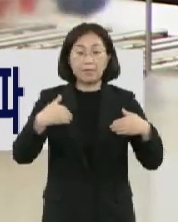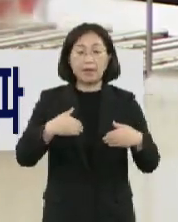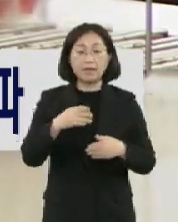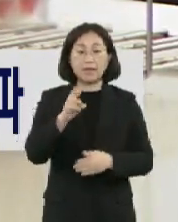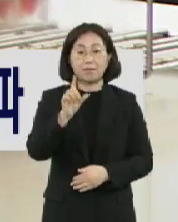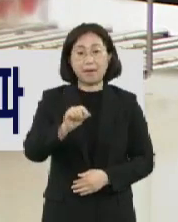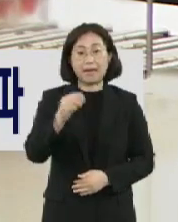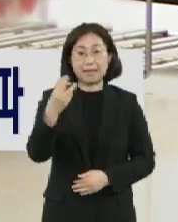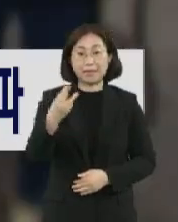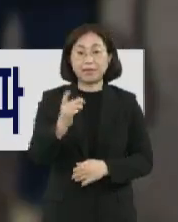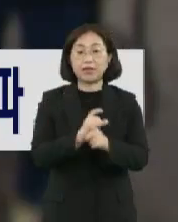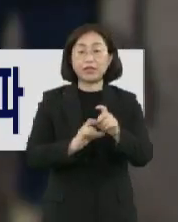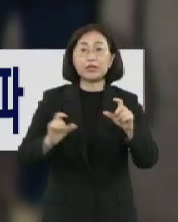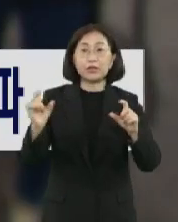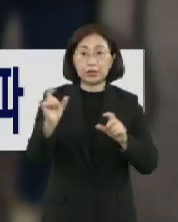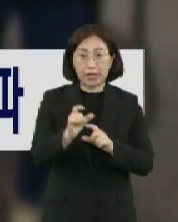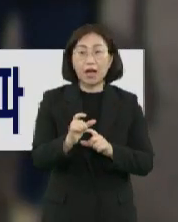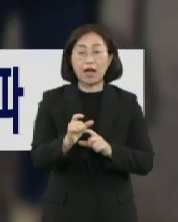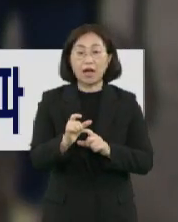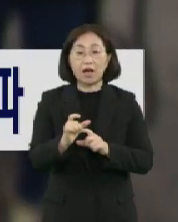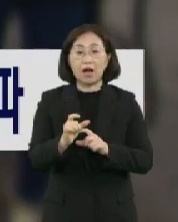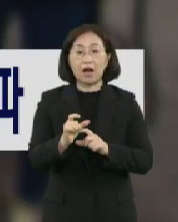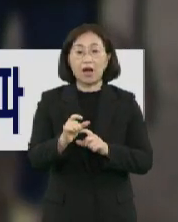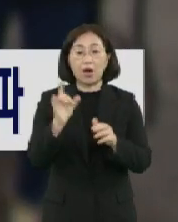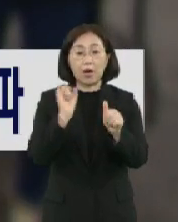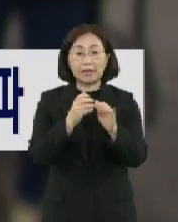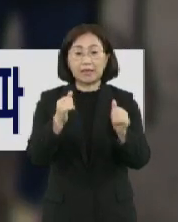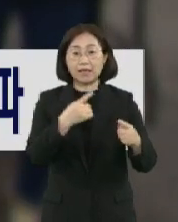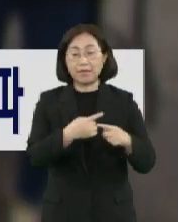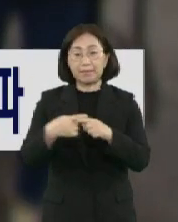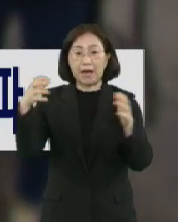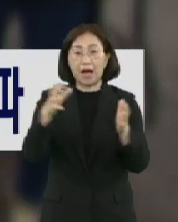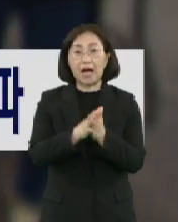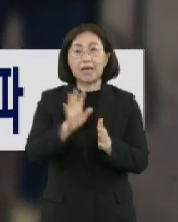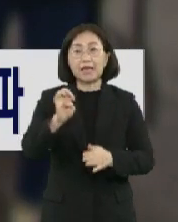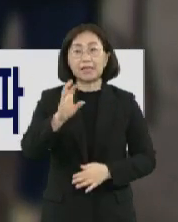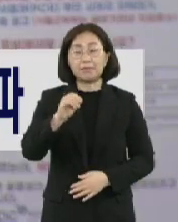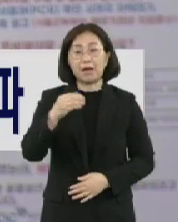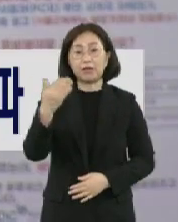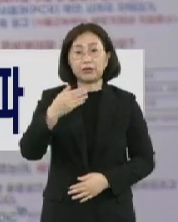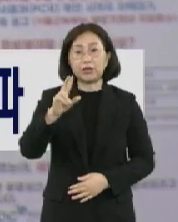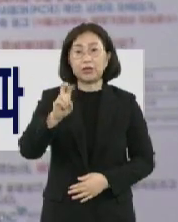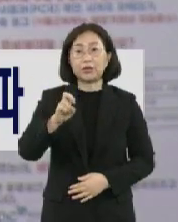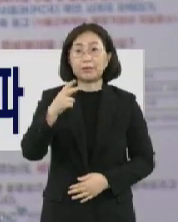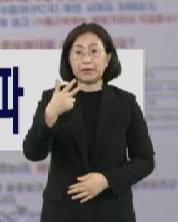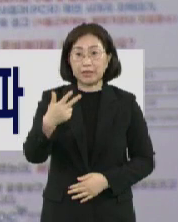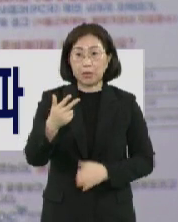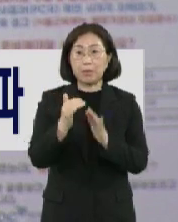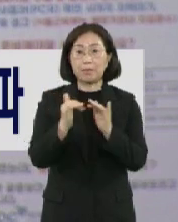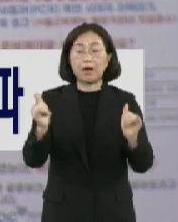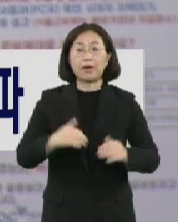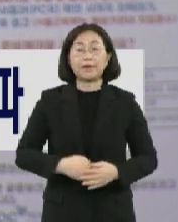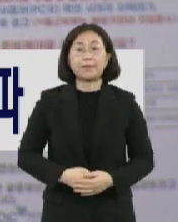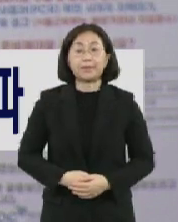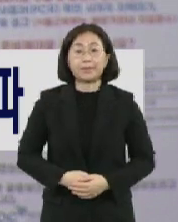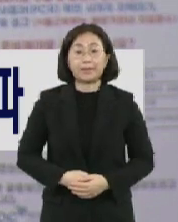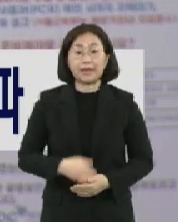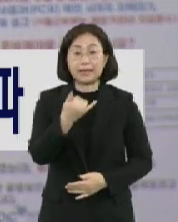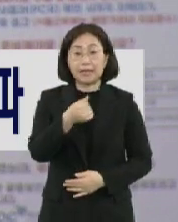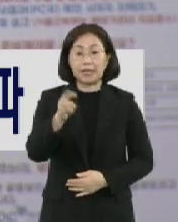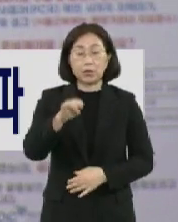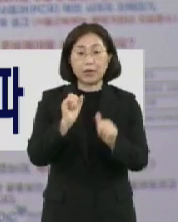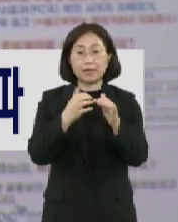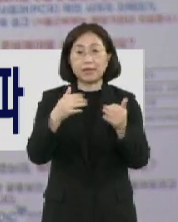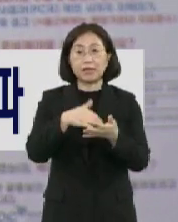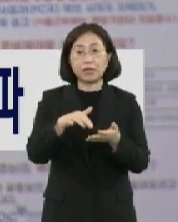13100 67명이 추가 박진도 누적 확진 자가 40만 9천 2백 스물 일곱 명으로 집계됐습니다 세종은